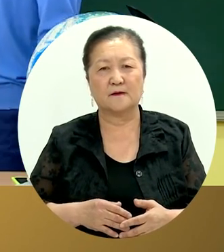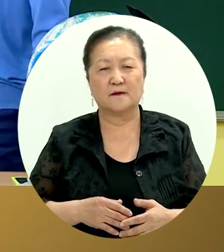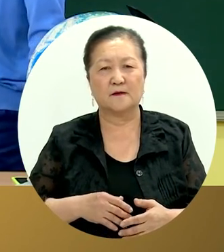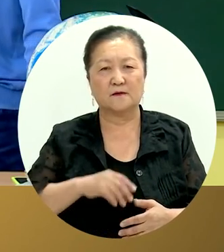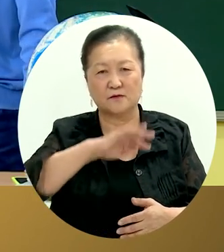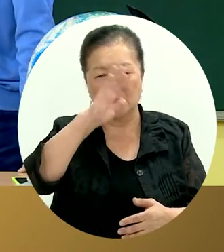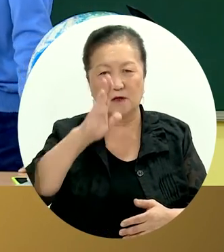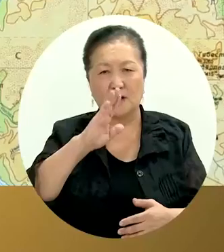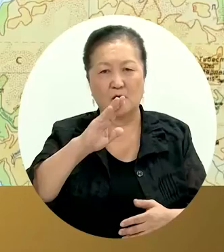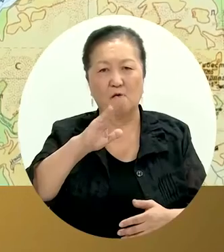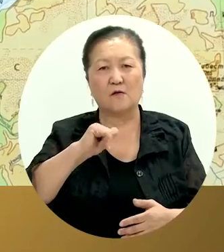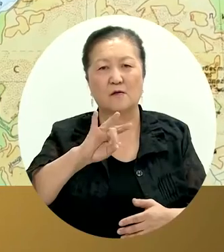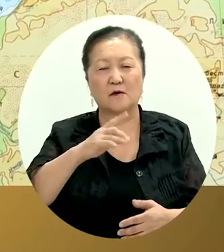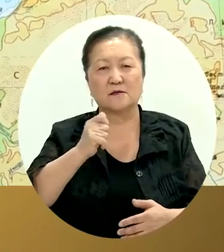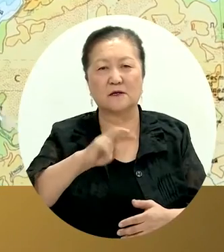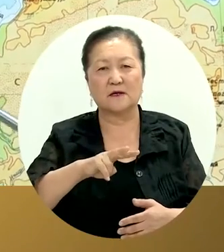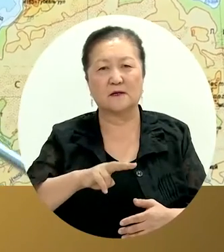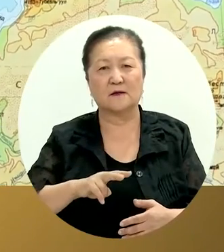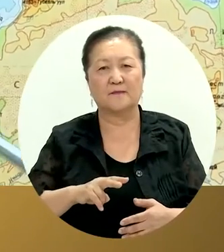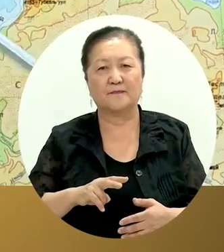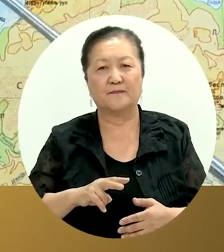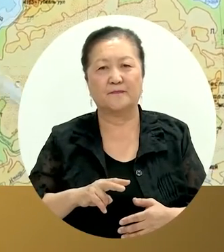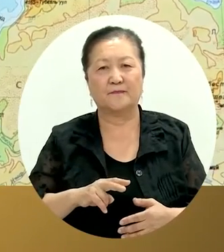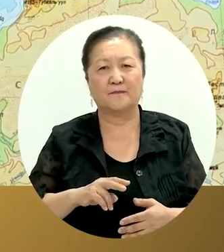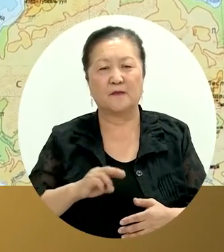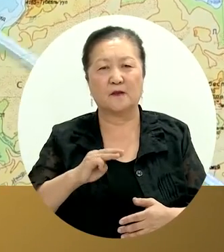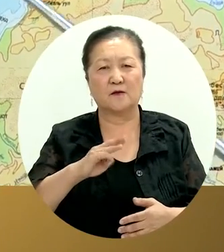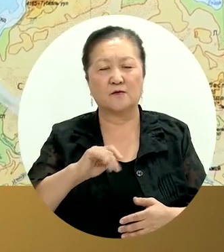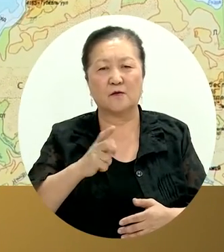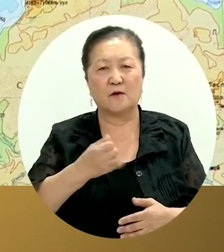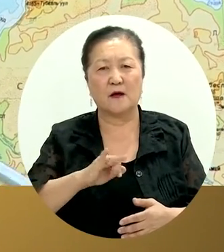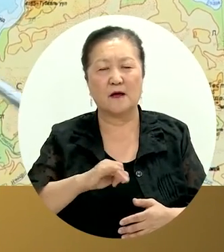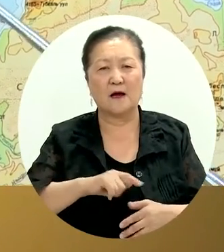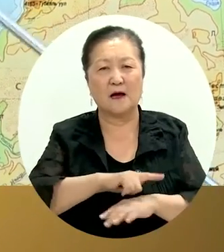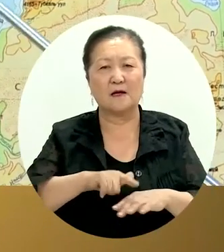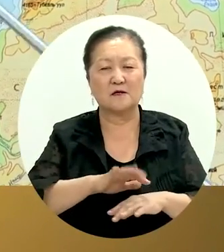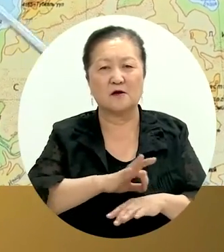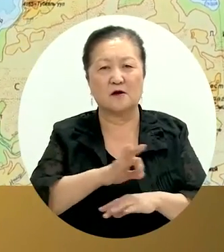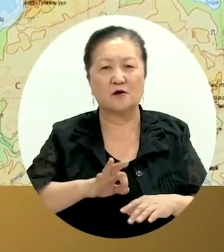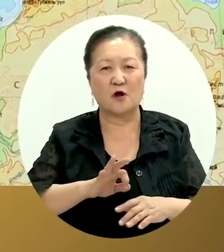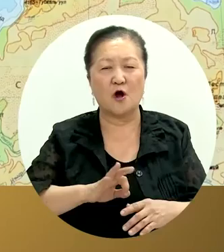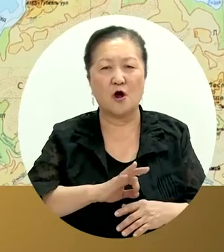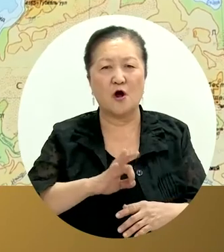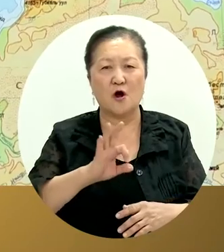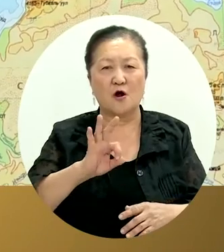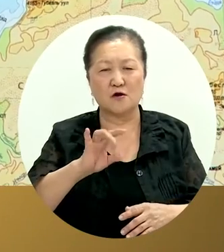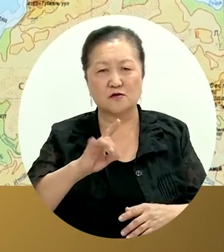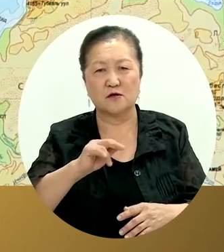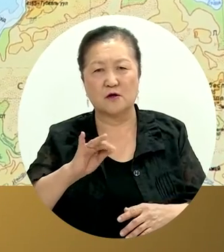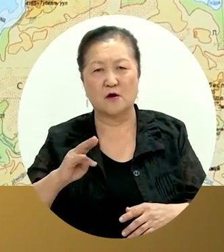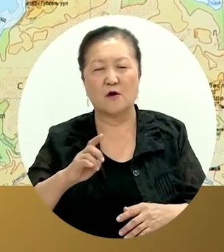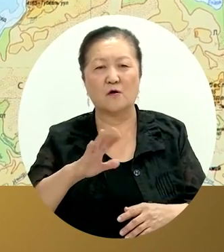энэ дулаан урсгал маань тухайн газар орныхоо орчныхоо уснаас илүү температуртаас эхэлж байгаа.